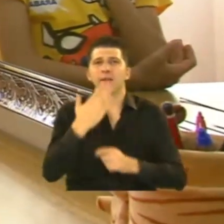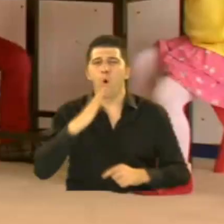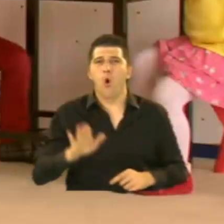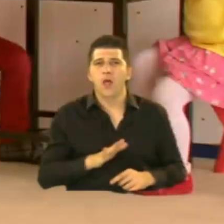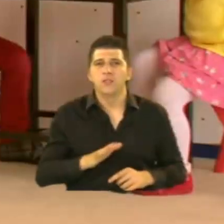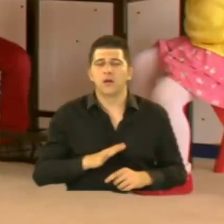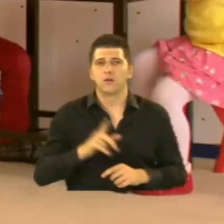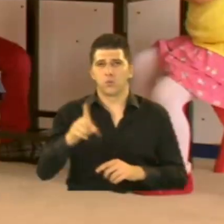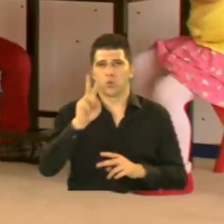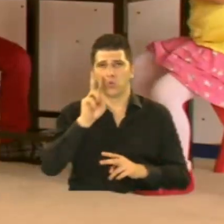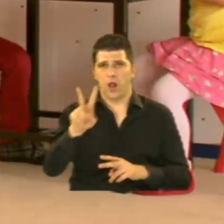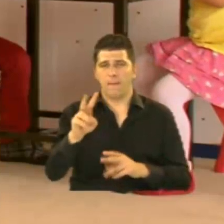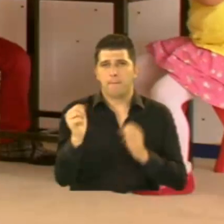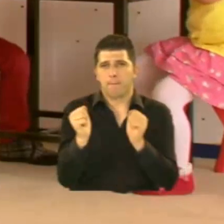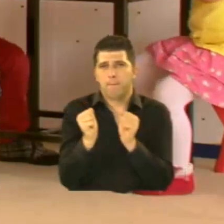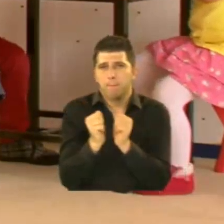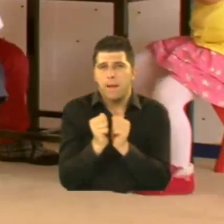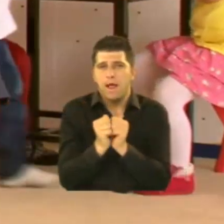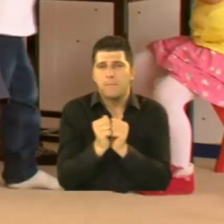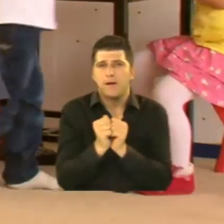öğrencileri açısından